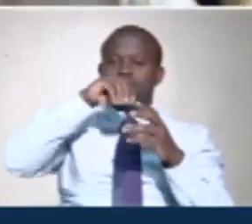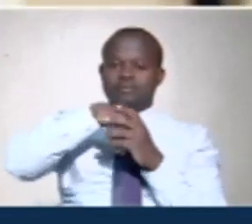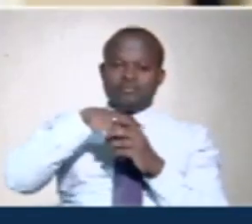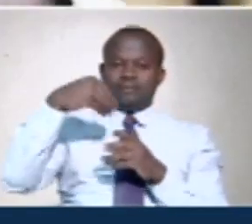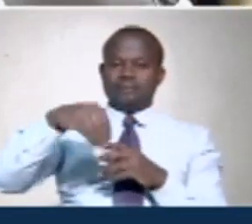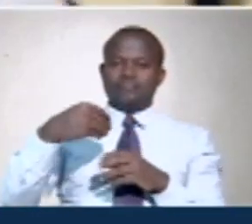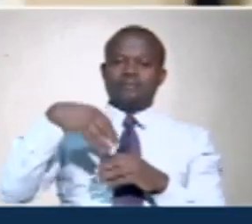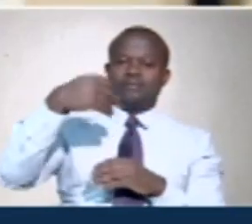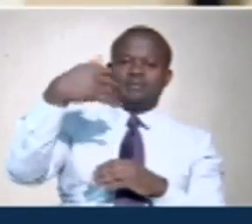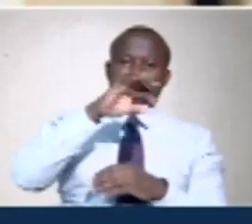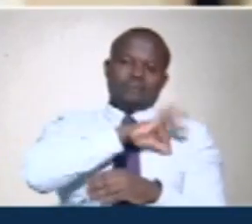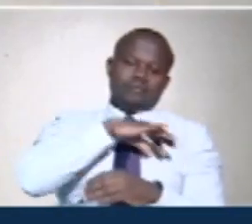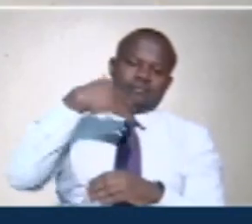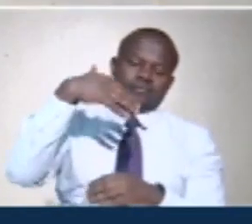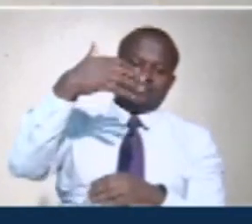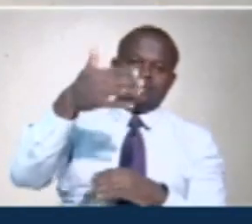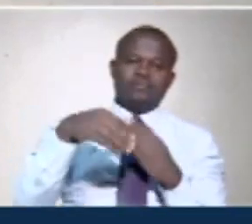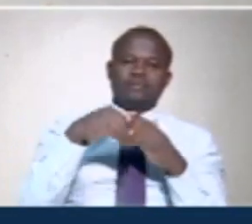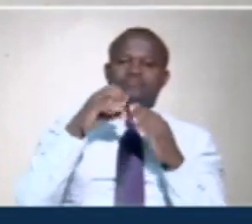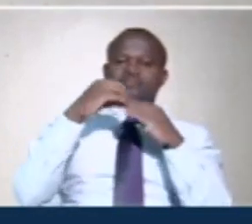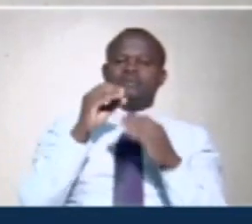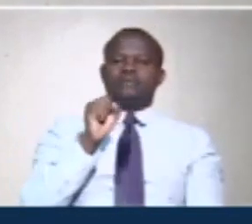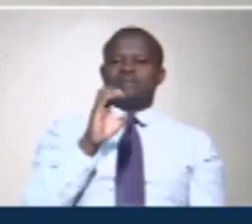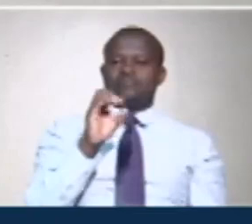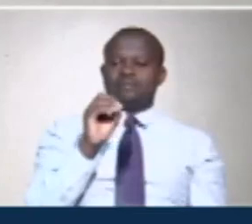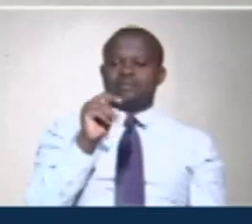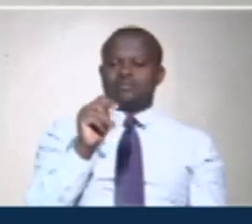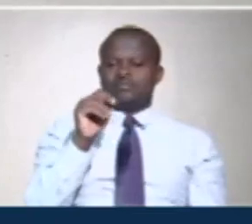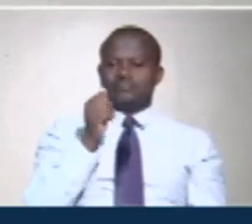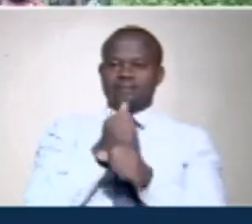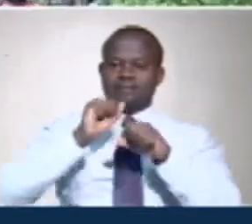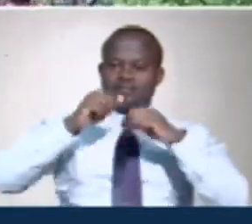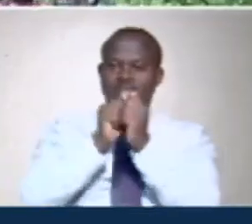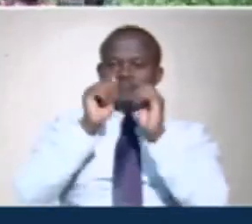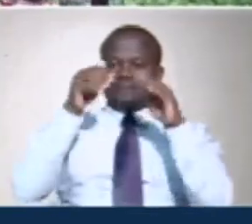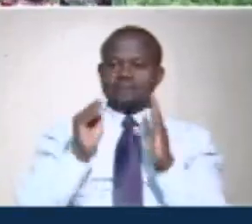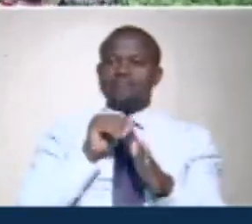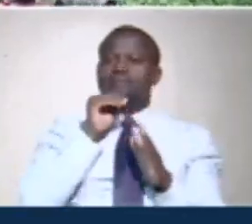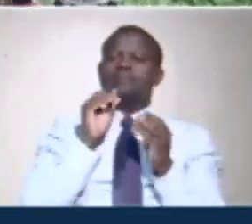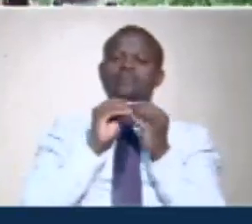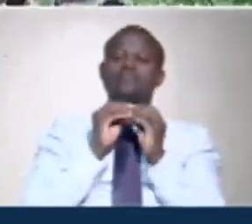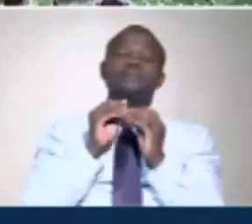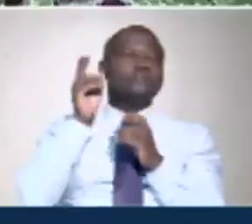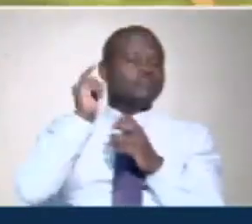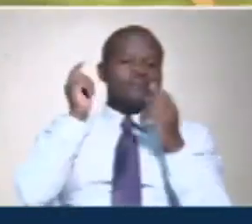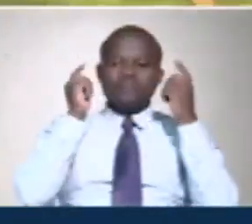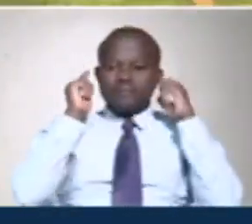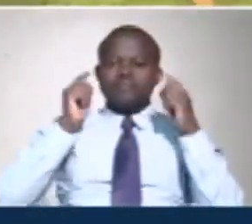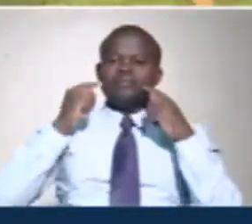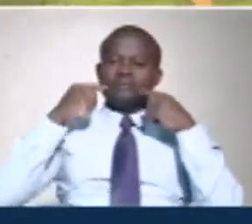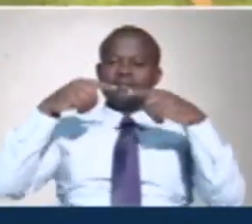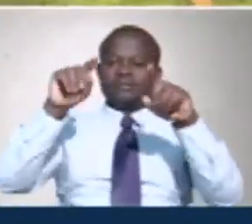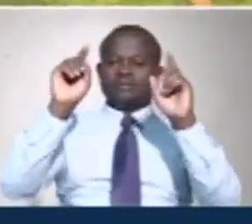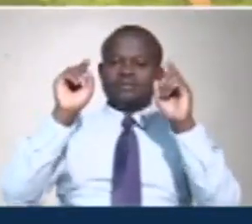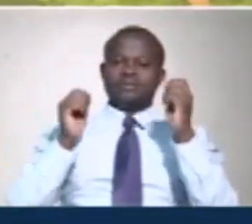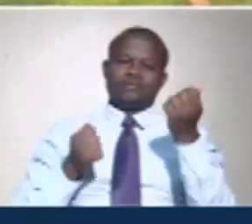rihora ryunguka buri kanya. Ubuyobozi bwa SCON yakoranye amasezerano n'aba bahinzi ntibwifuje kumvikana mu itangazamakuru ariko bwatubwiye